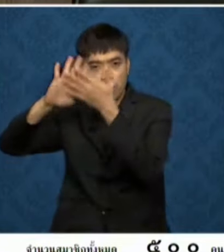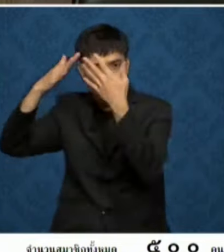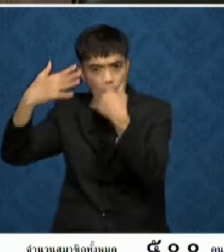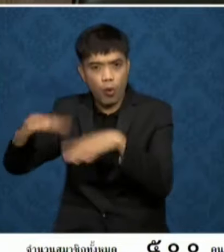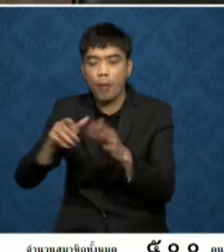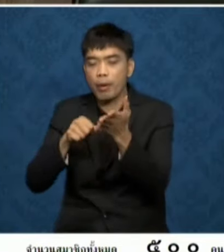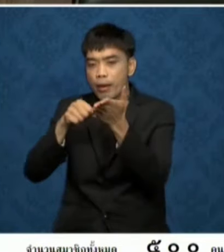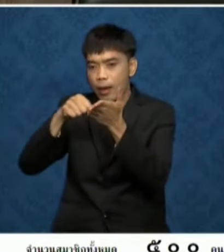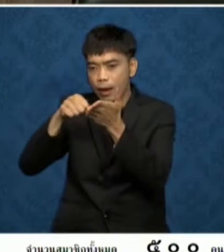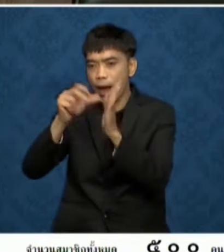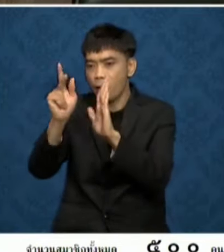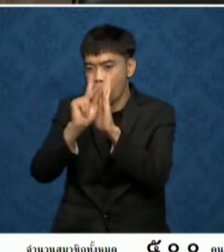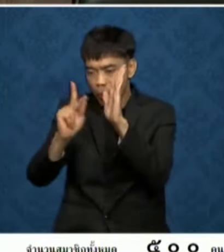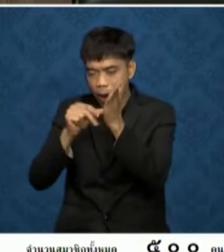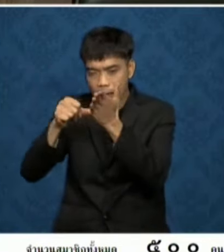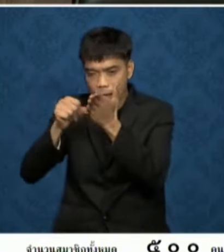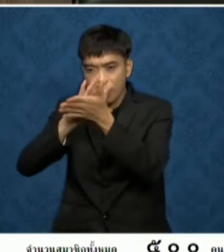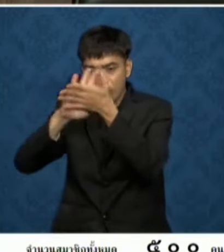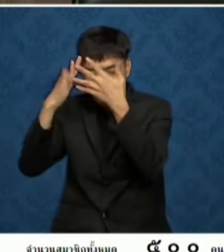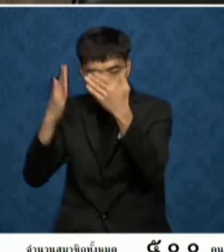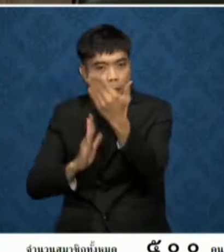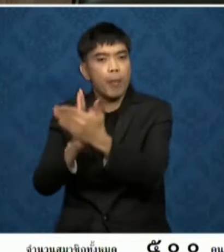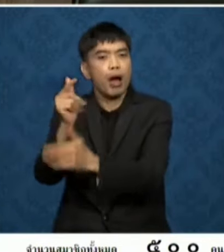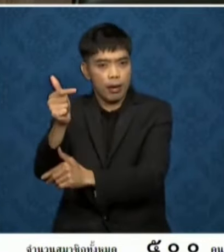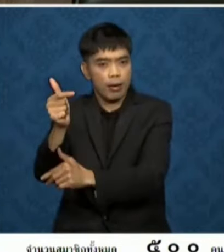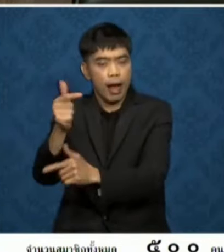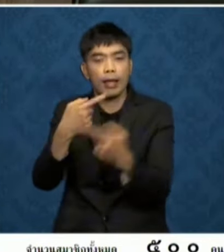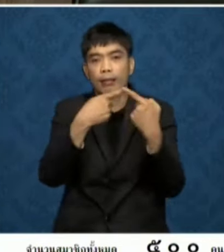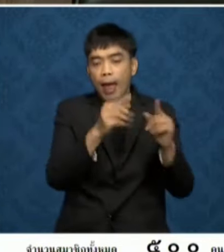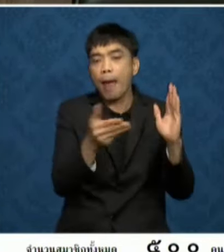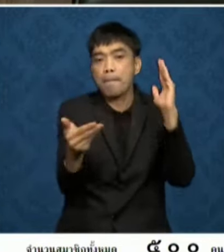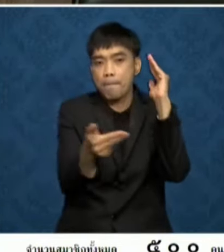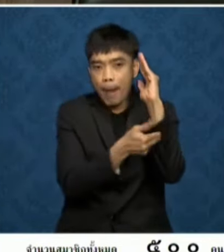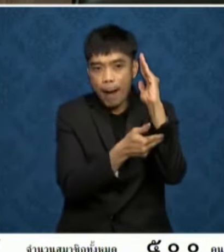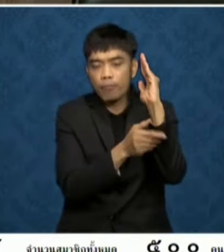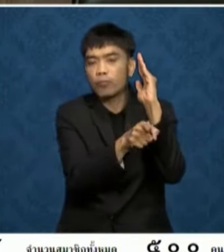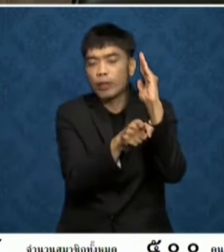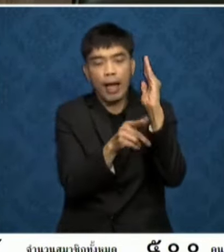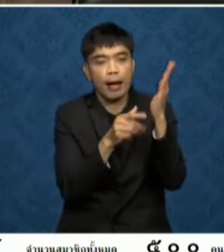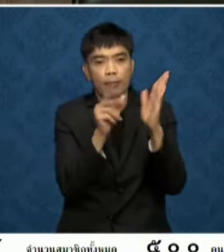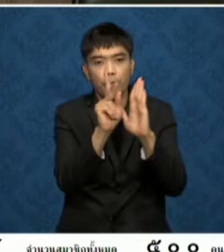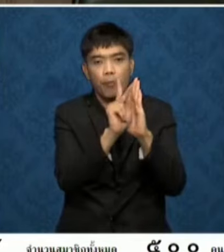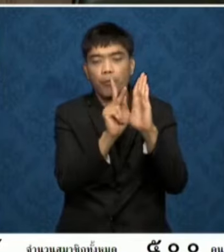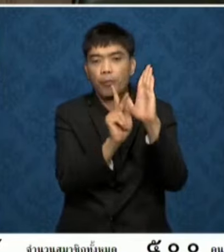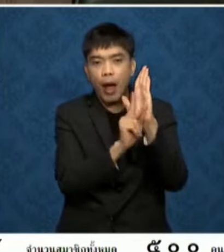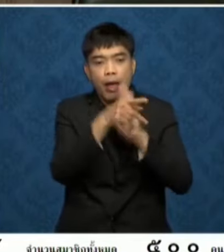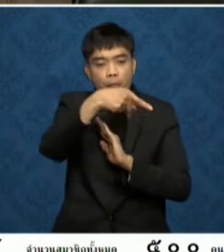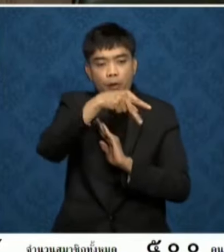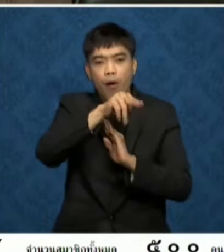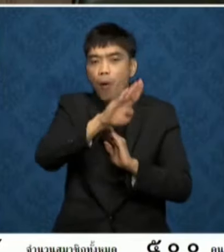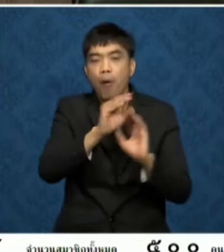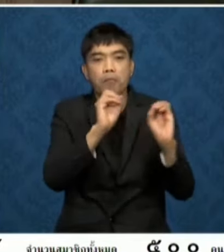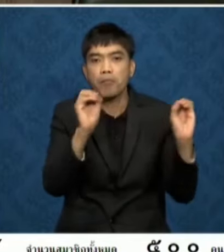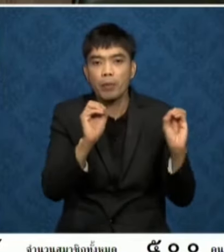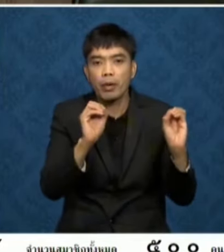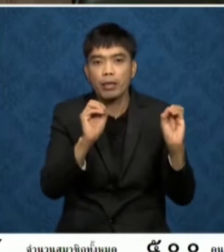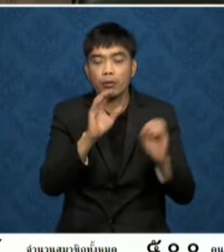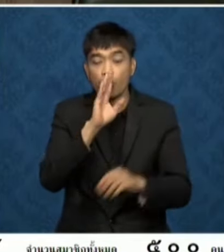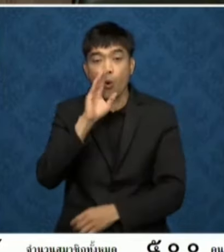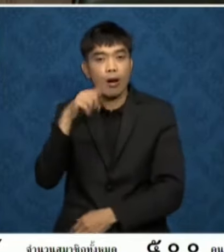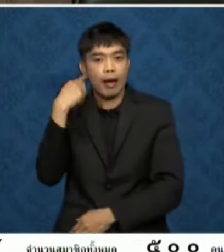นะครับมีการคืนกากอ้อยอะไรต่างๆนานาซึ่งปาล์มเนี่ยยังไม่มีและจริงๆแล้วในฐานะที่คนทำเหล้าเบียร์ครับแ